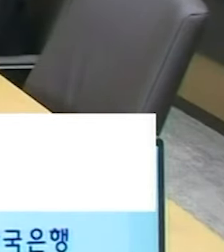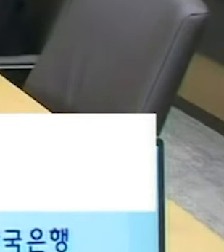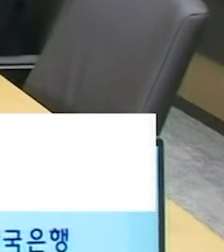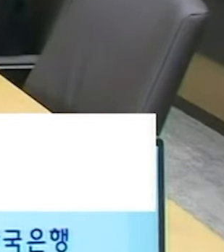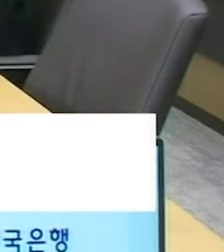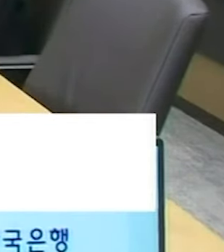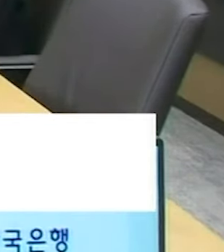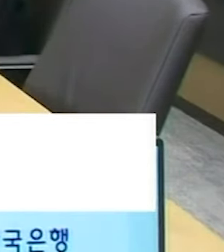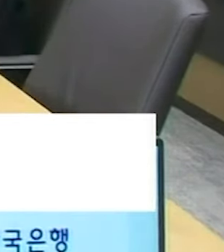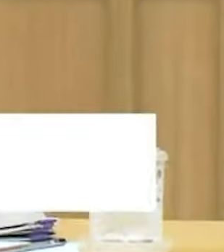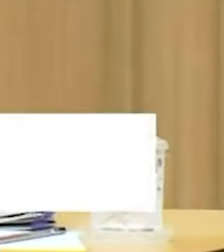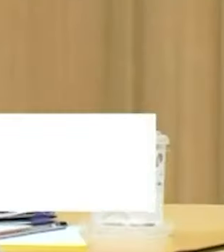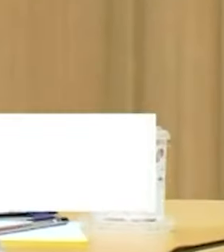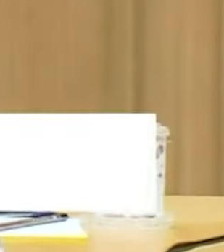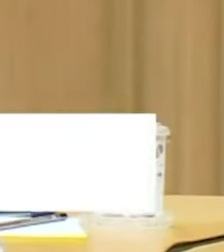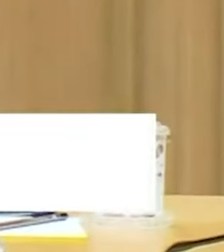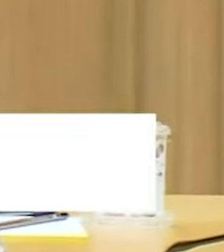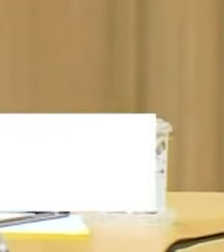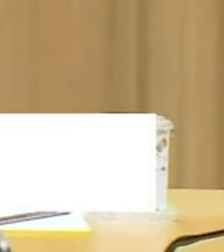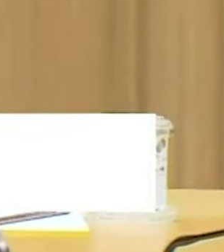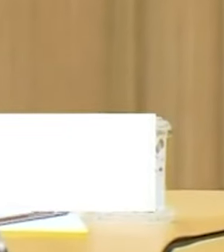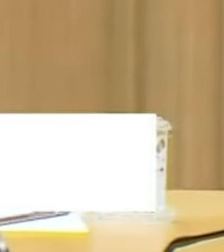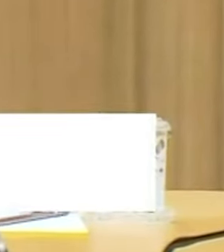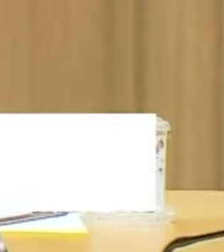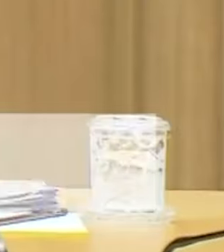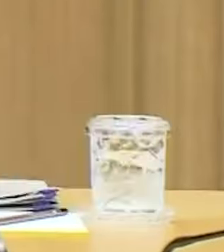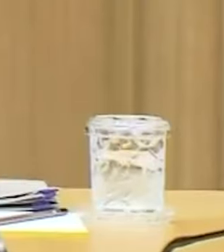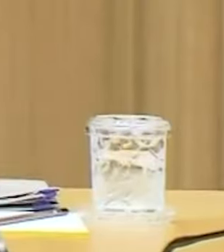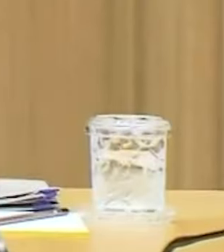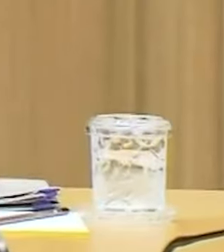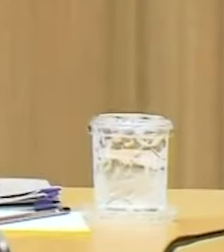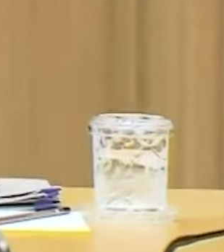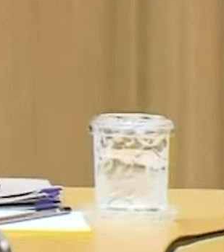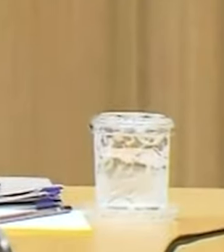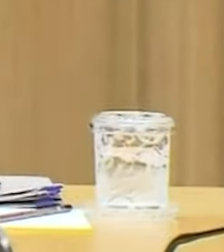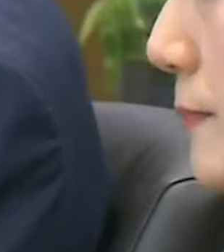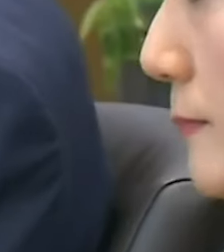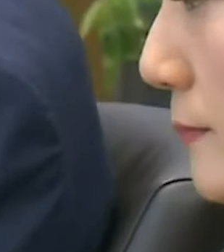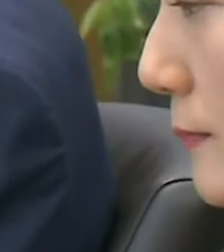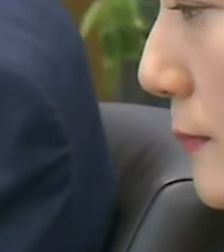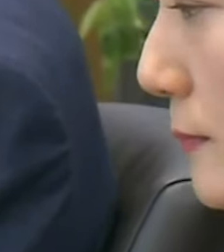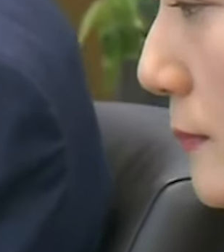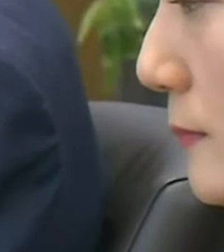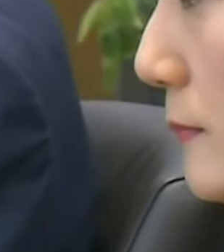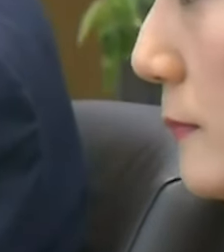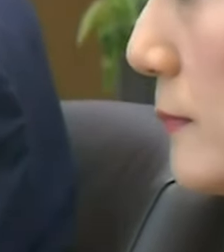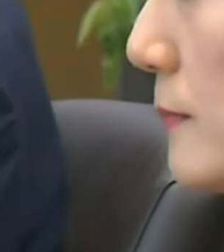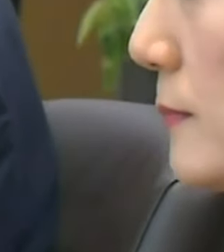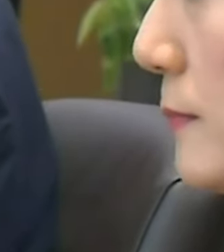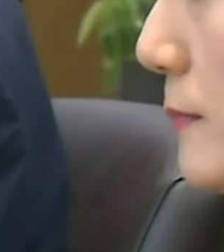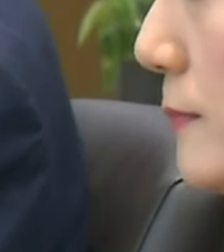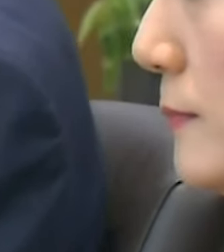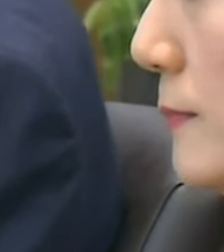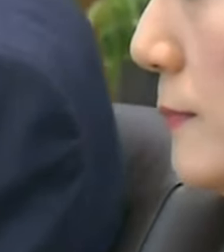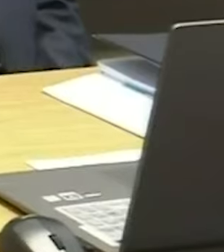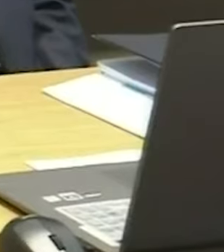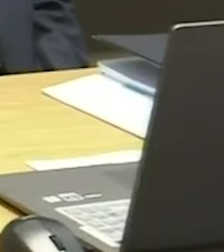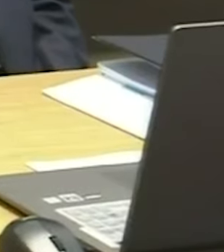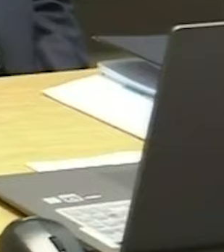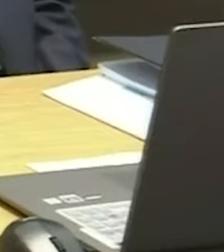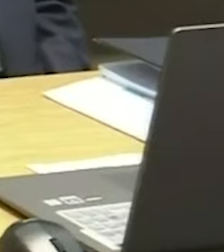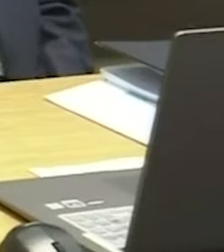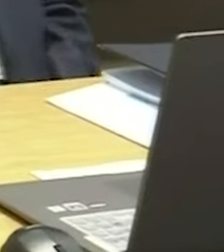인하하면서 38개월 만에 통화정책의 방향을 전환했습니다. 물가는 안정된 반면 소비 회복세는 더딘